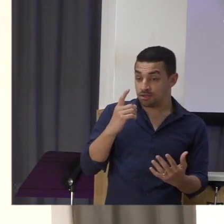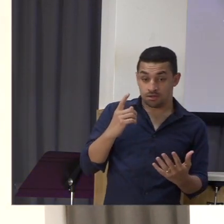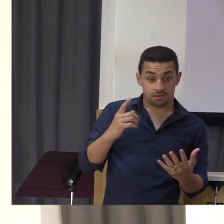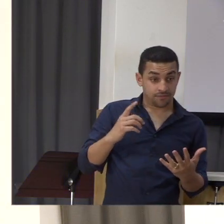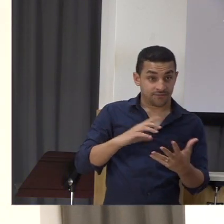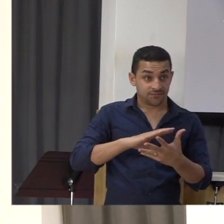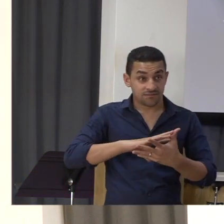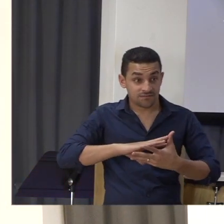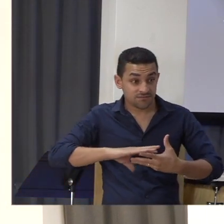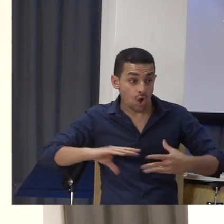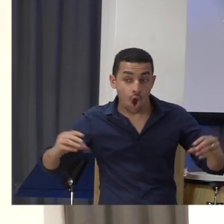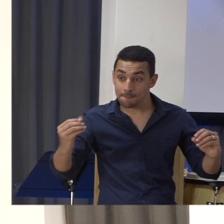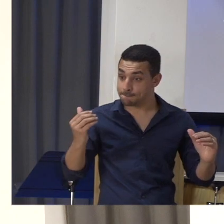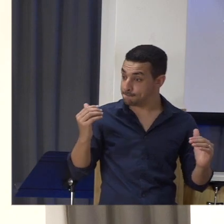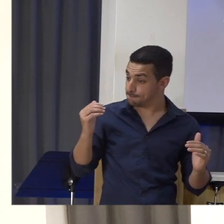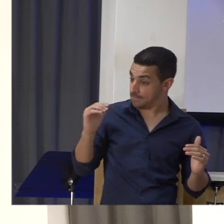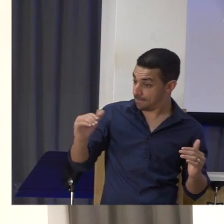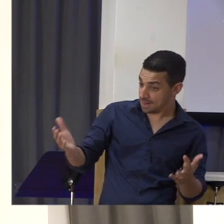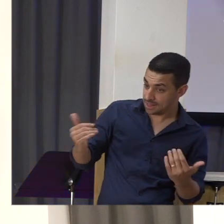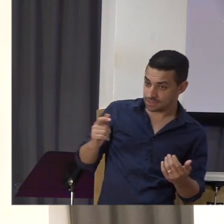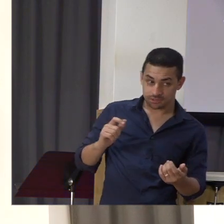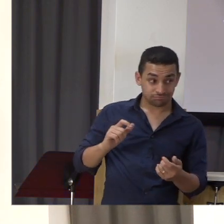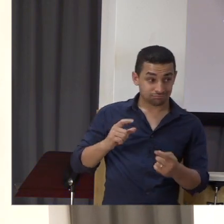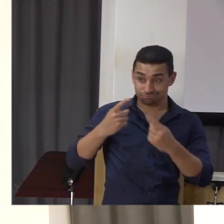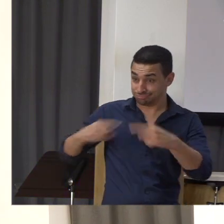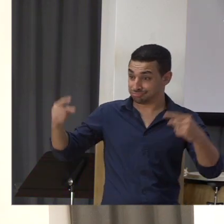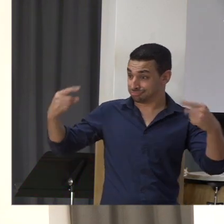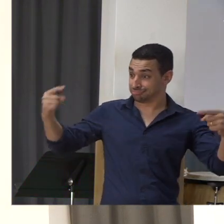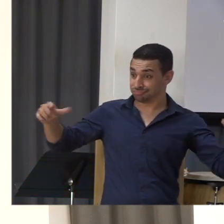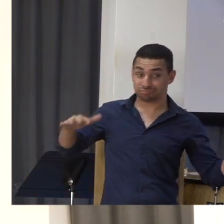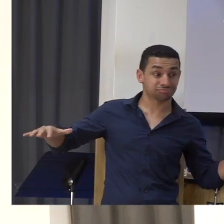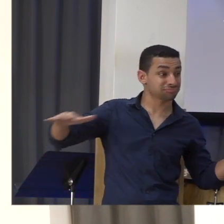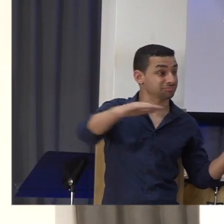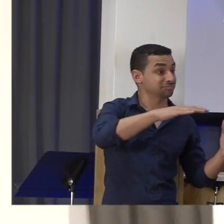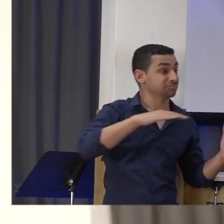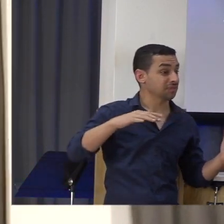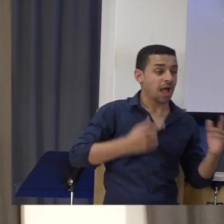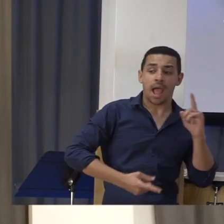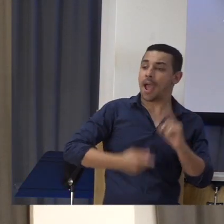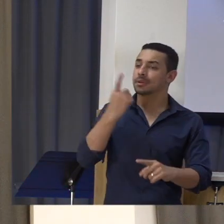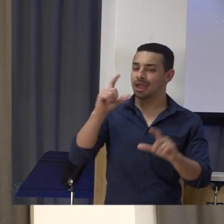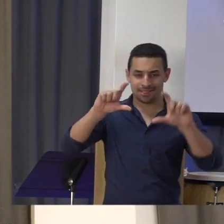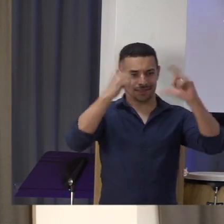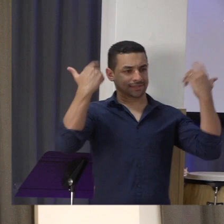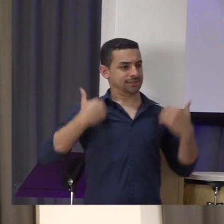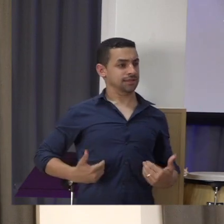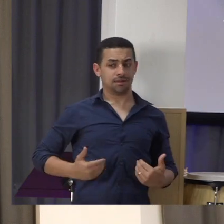forme que cet appel prend varie souvent. Le plus important, ce n'est pas un titre.